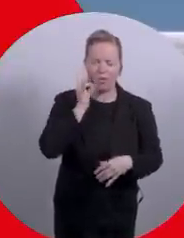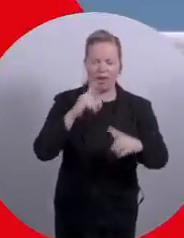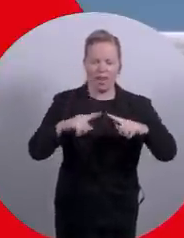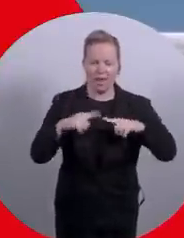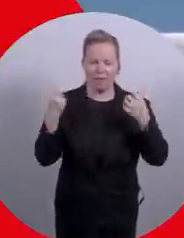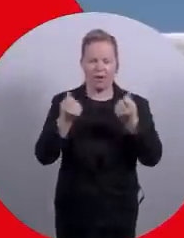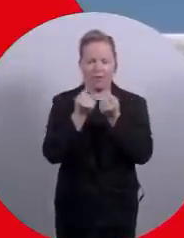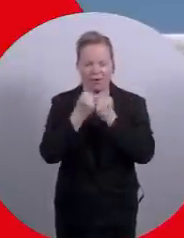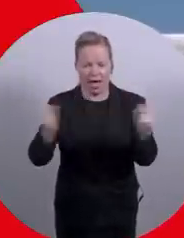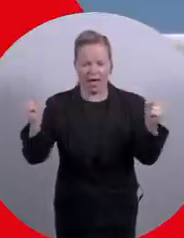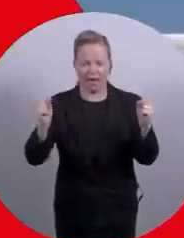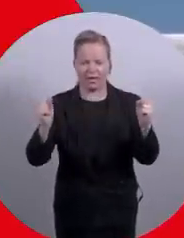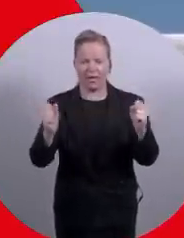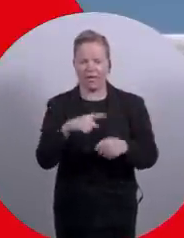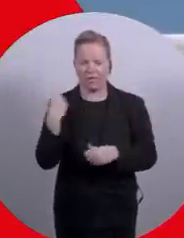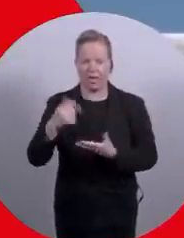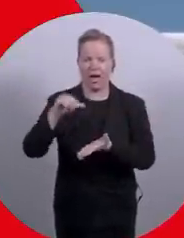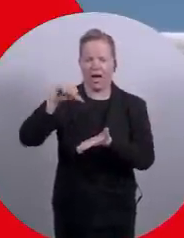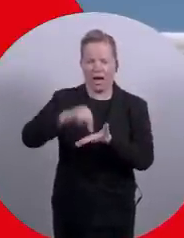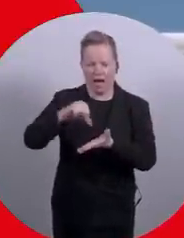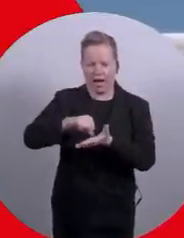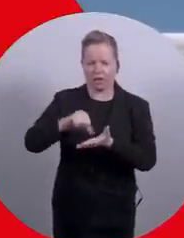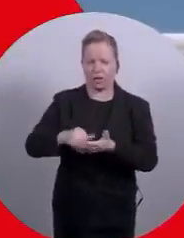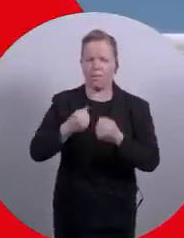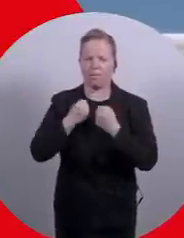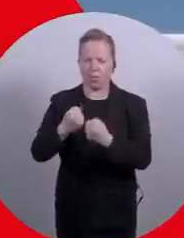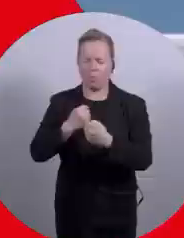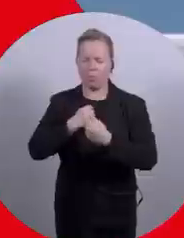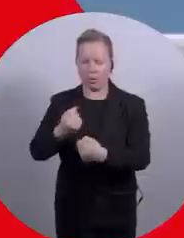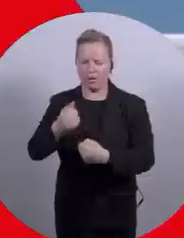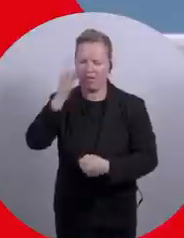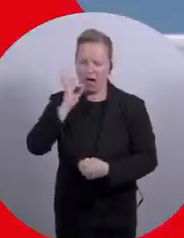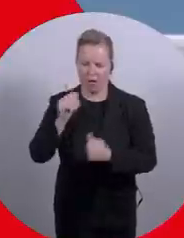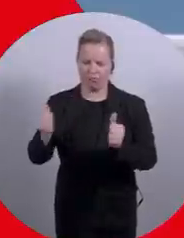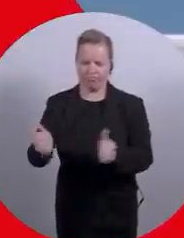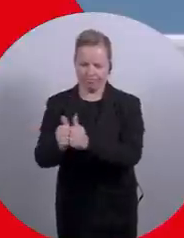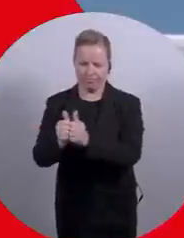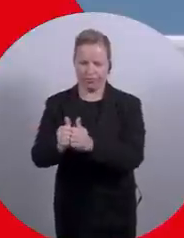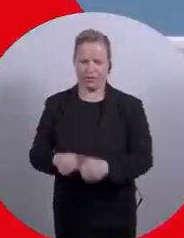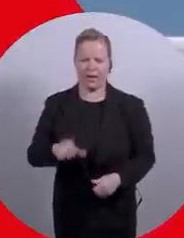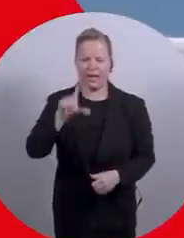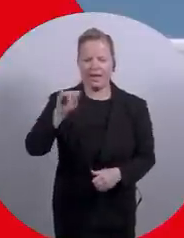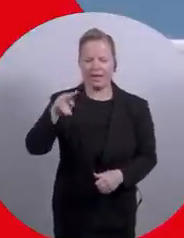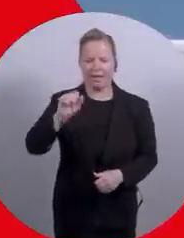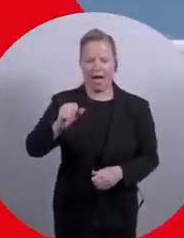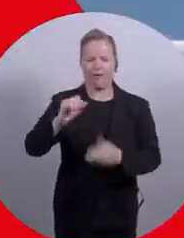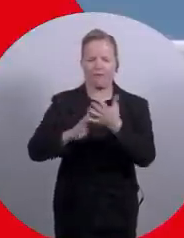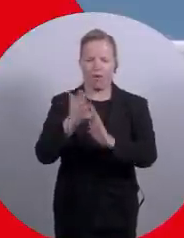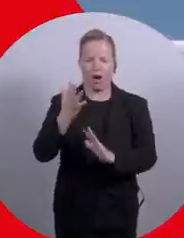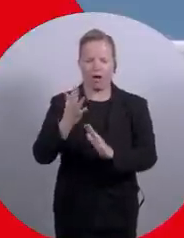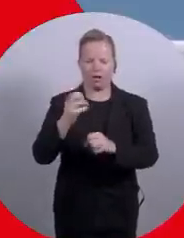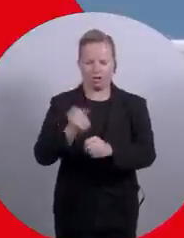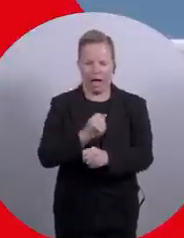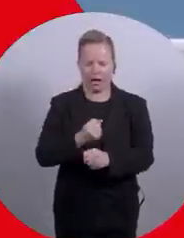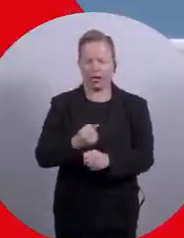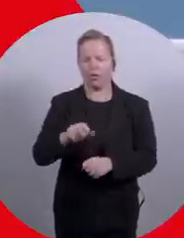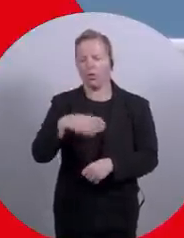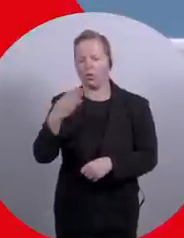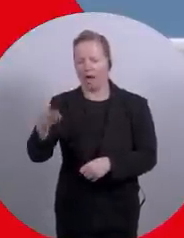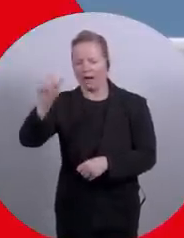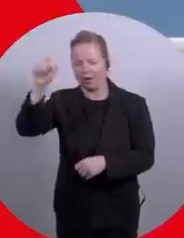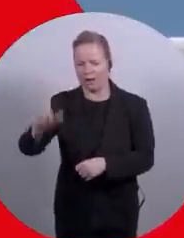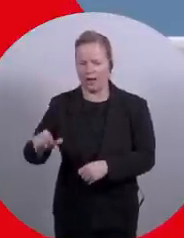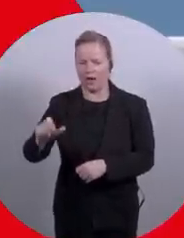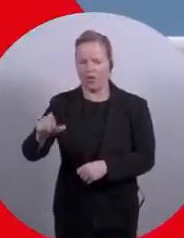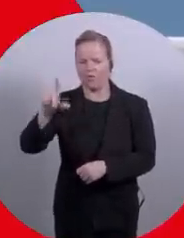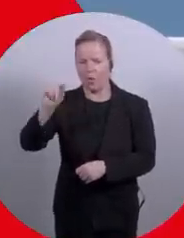an der Seite der iranischen mutigen Frauen Lina Feuerstein als nächstes und in Vorbereitung Vogel Markus und Josef